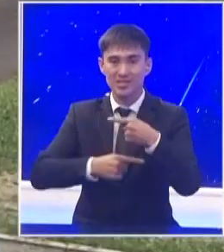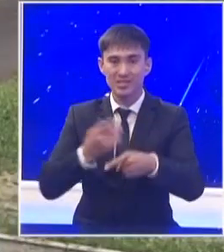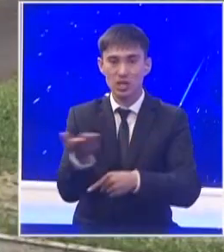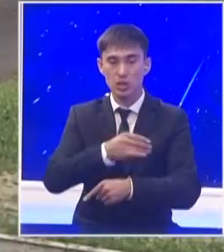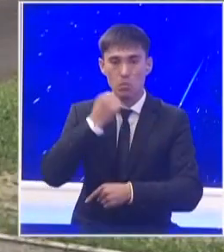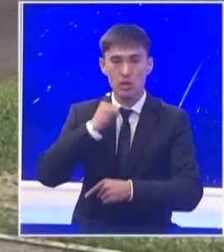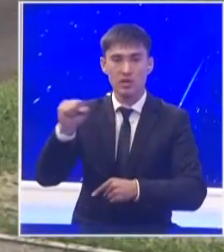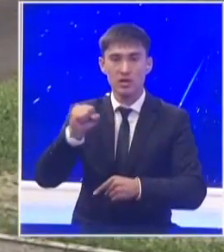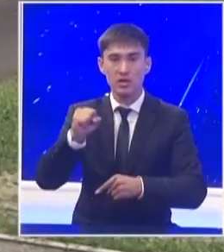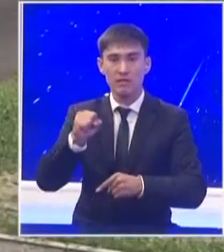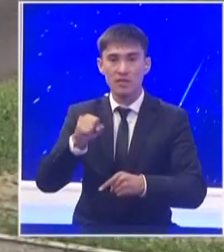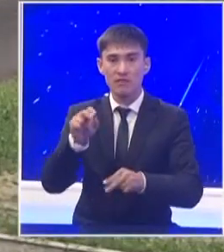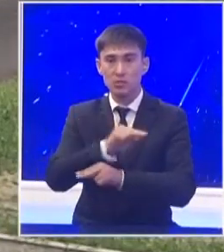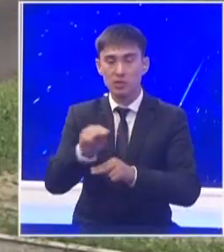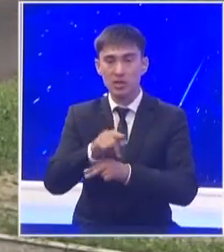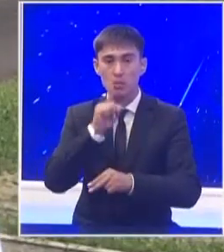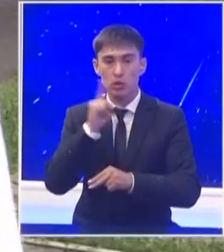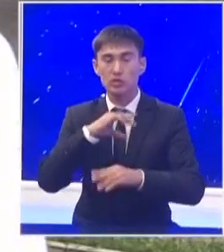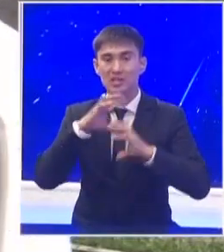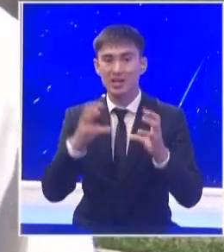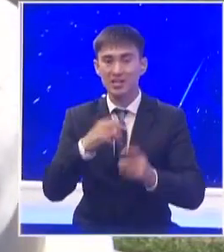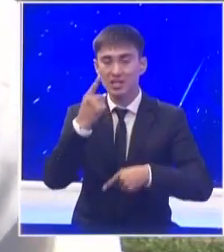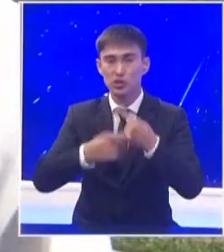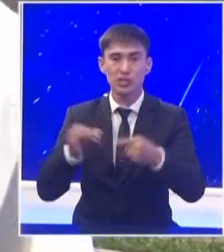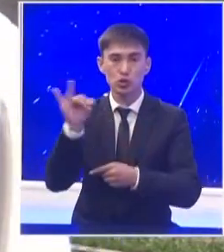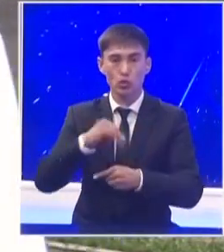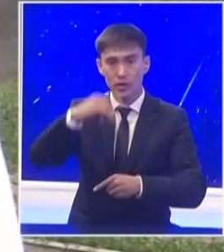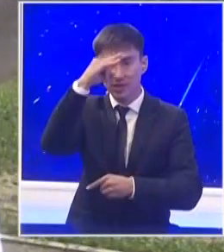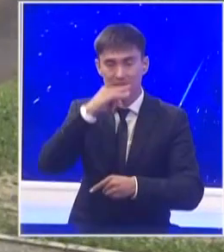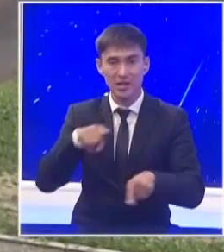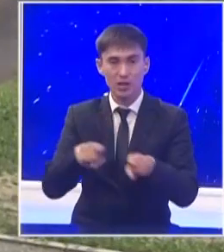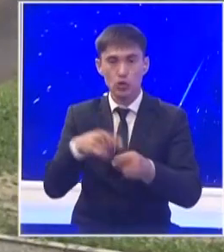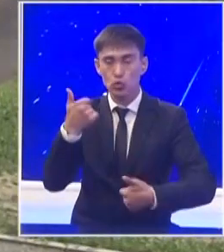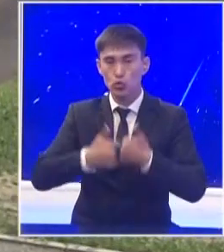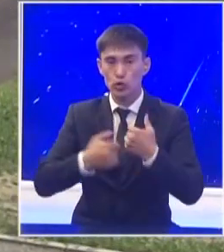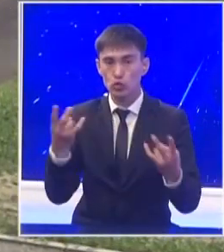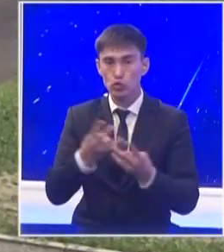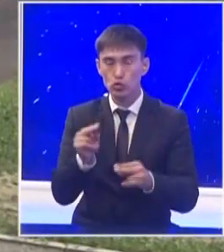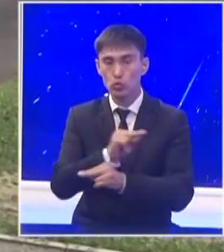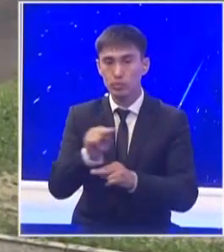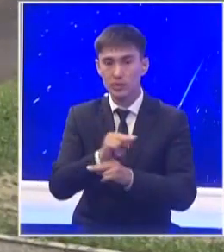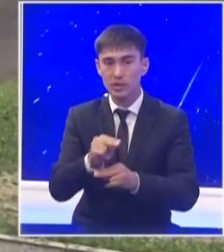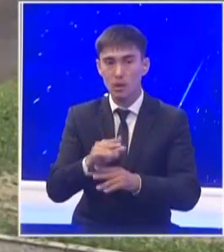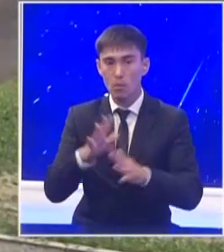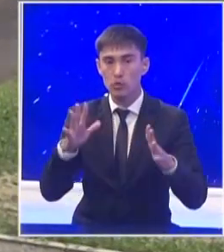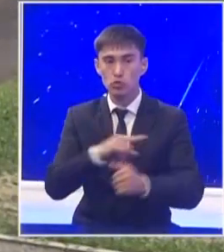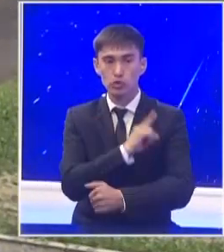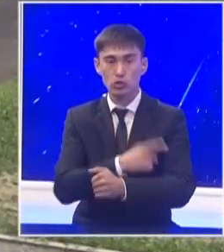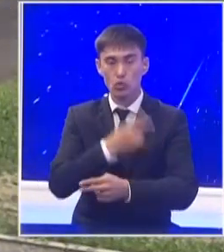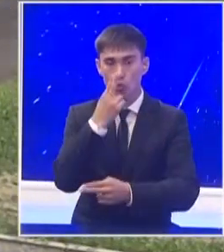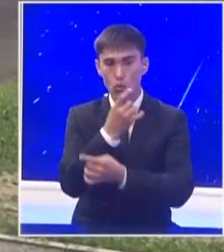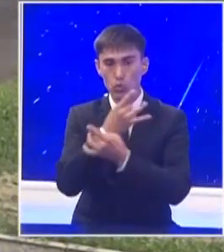Фундамент воспитания молодежи – это сохранение традиций и истории Казахстана. Такие турниры нужны, чтобы преподать молодежи нашу силовую